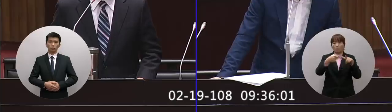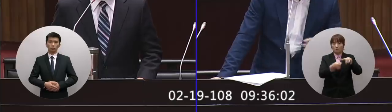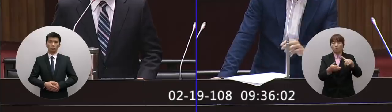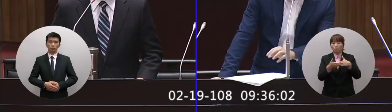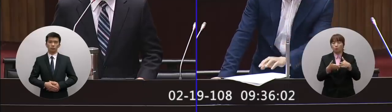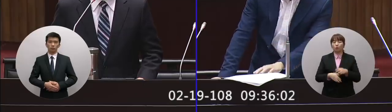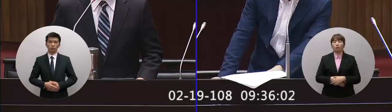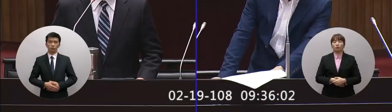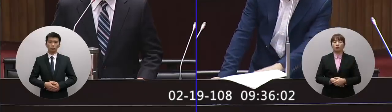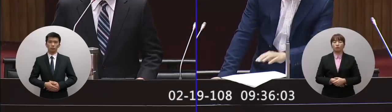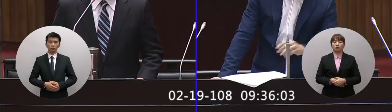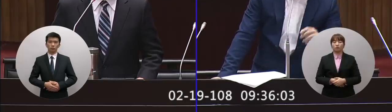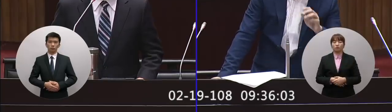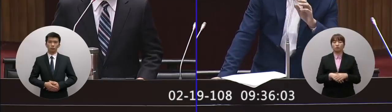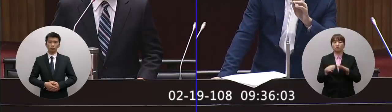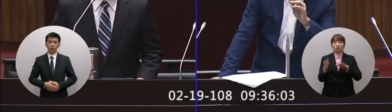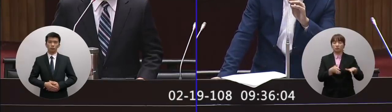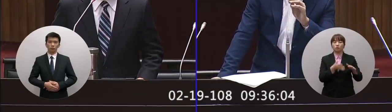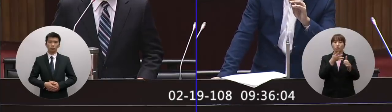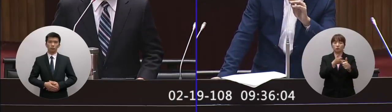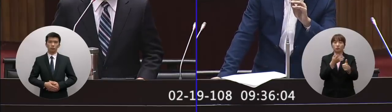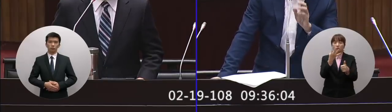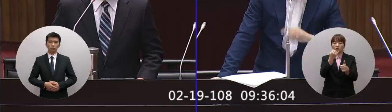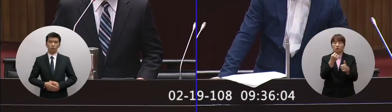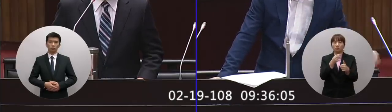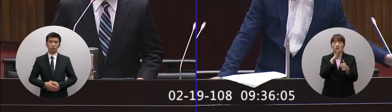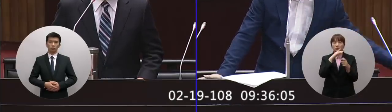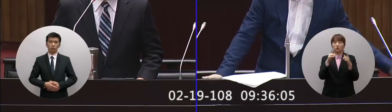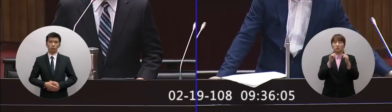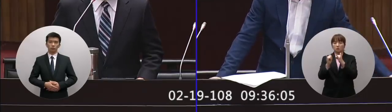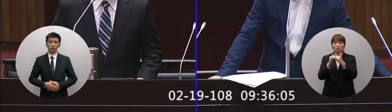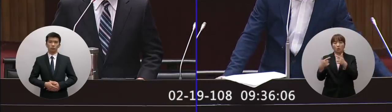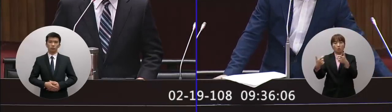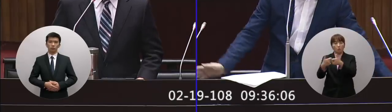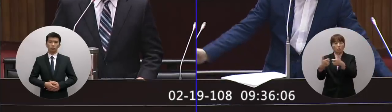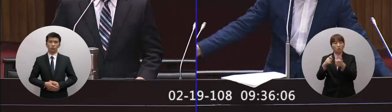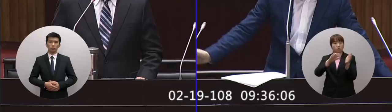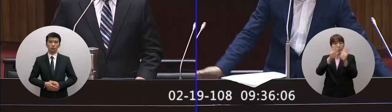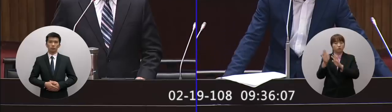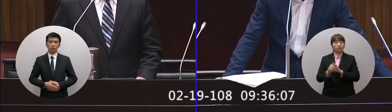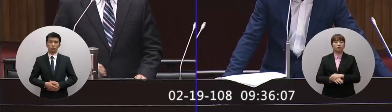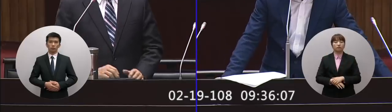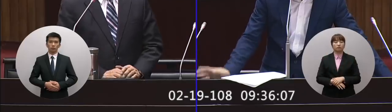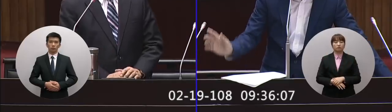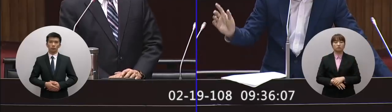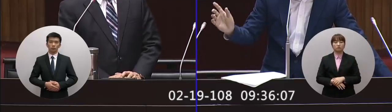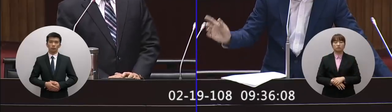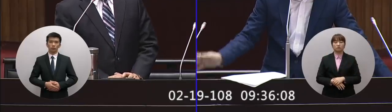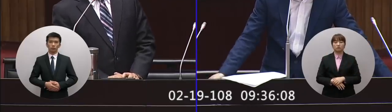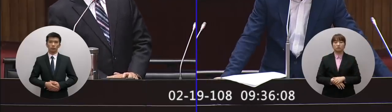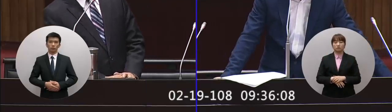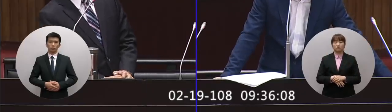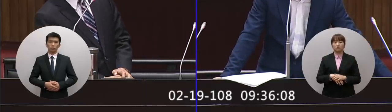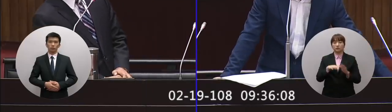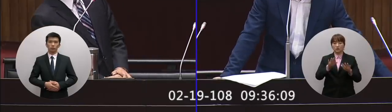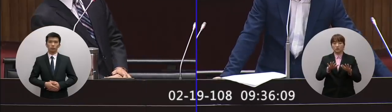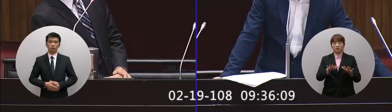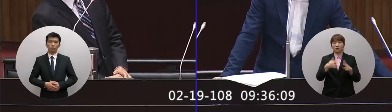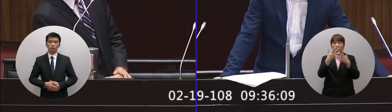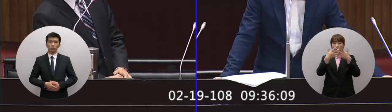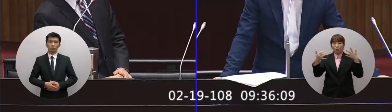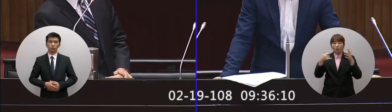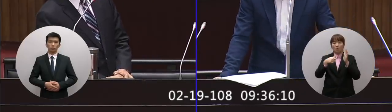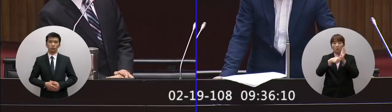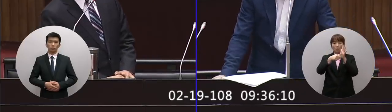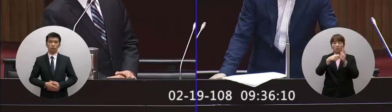商。不过我这边问一下几个院长接地气的问题哈。院长，你知道目前网